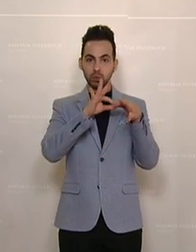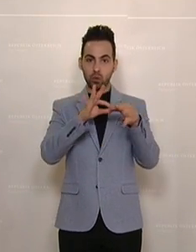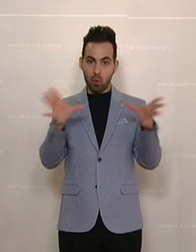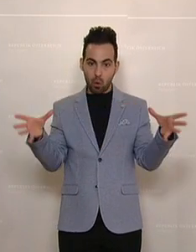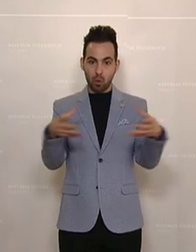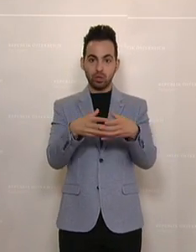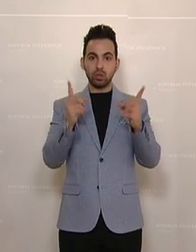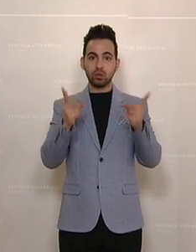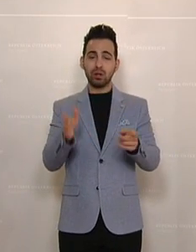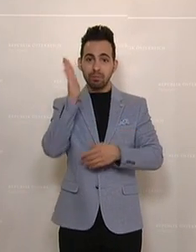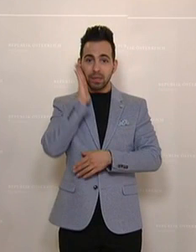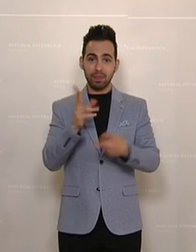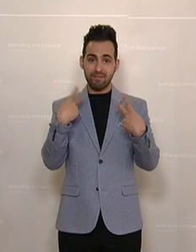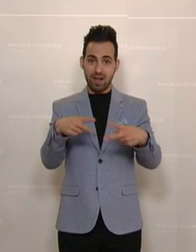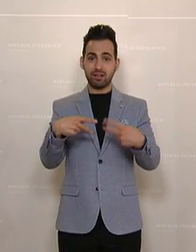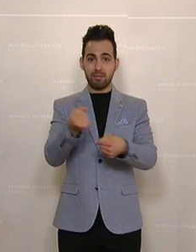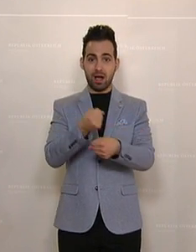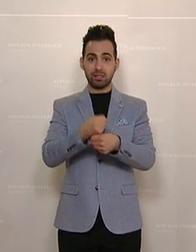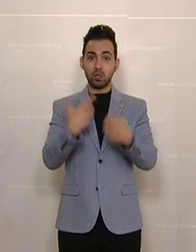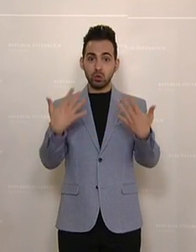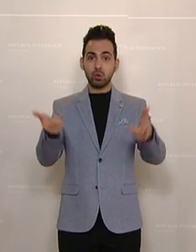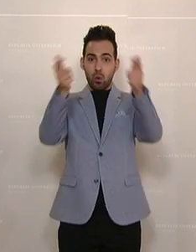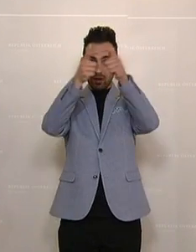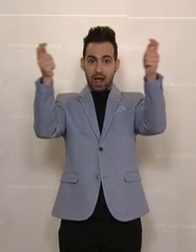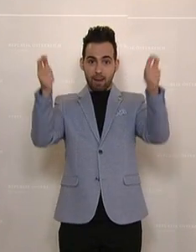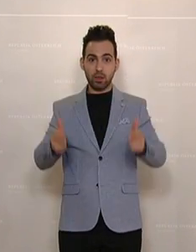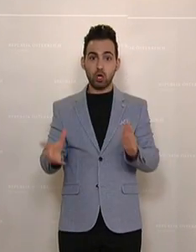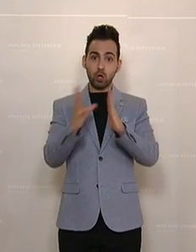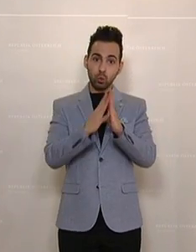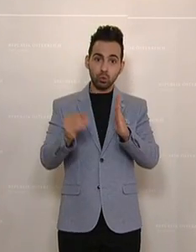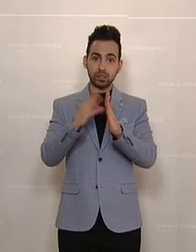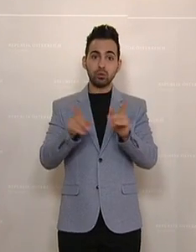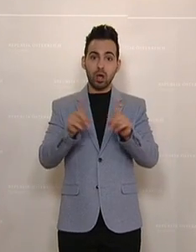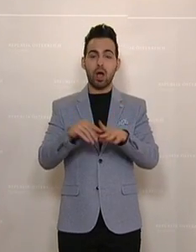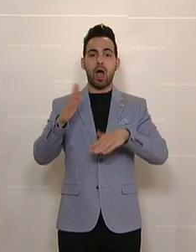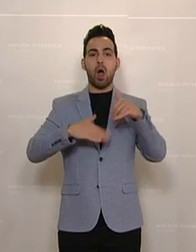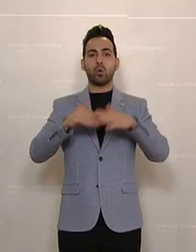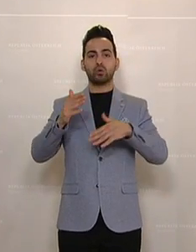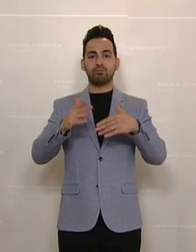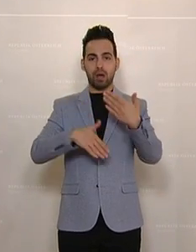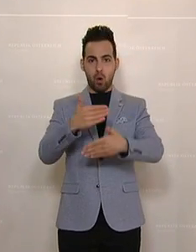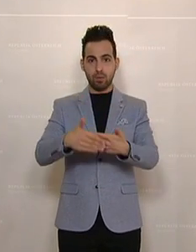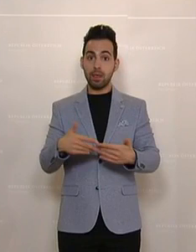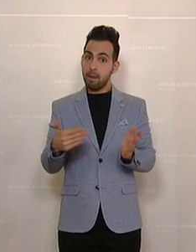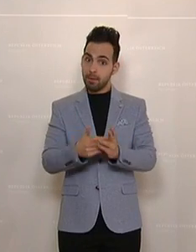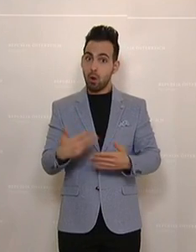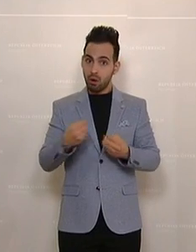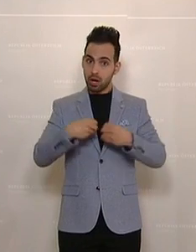bitte weitermachen, diesen Rahmen nutzen und ausbauen. Und dazu braucht es